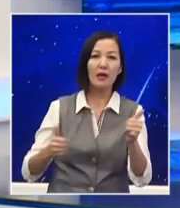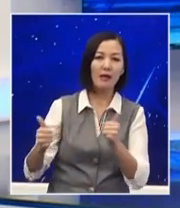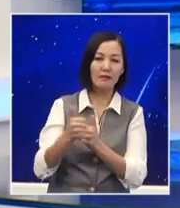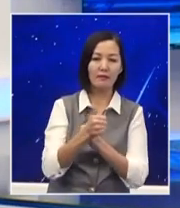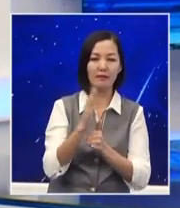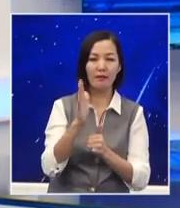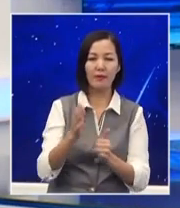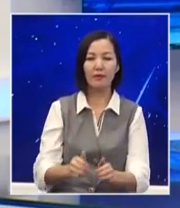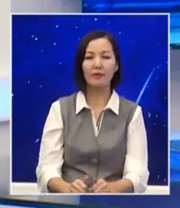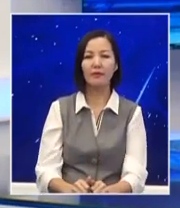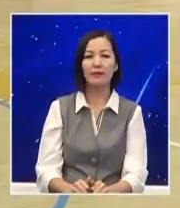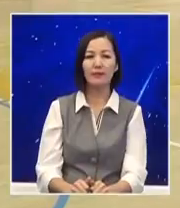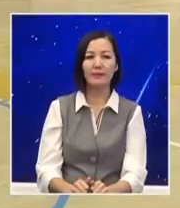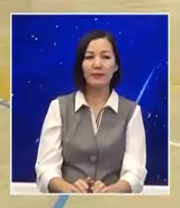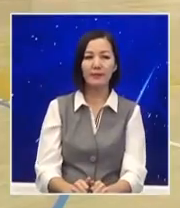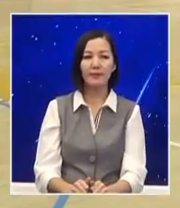келеді.